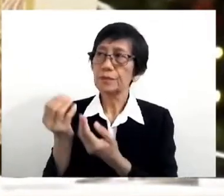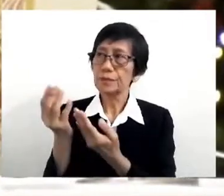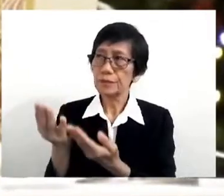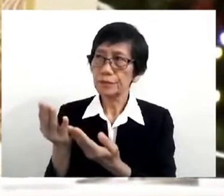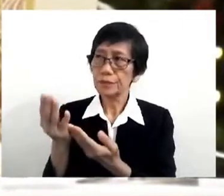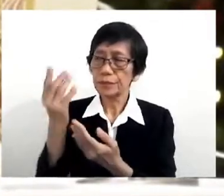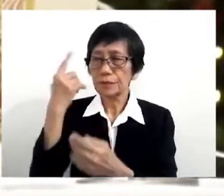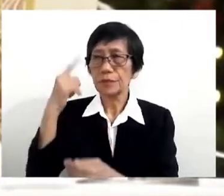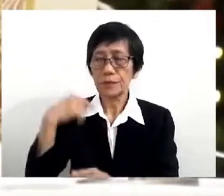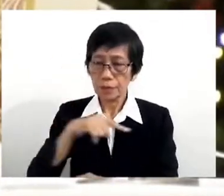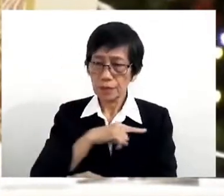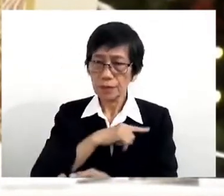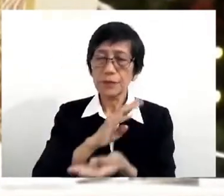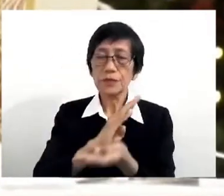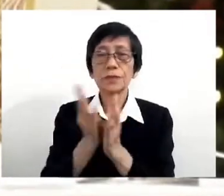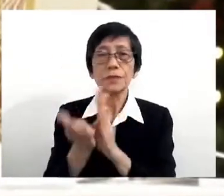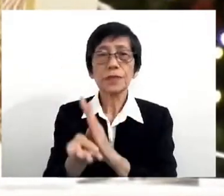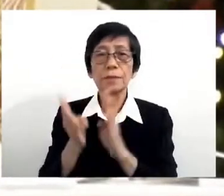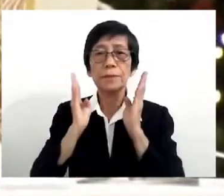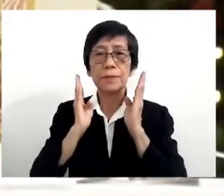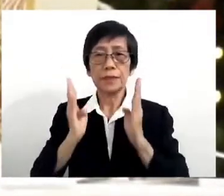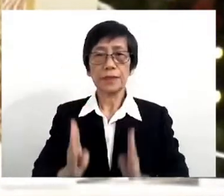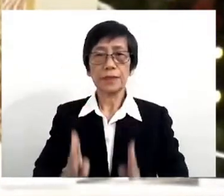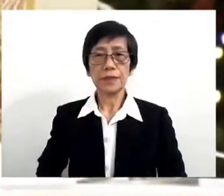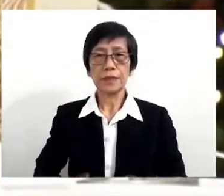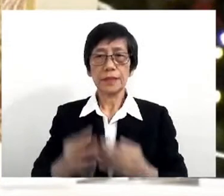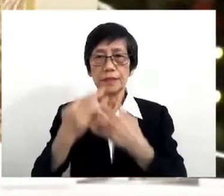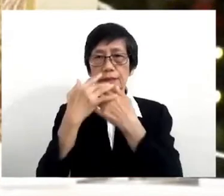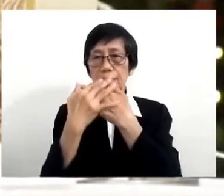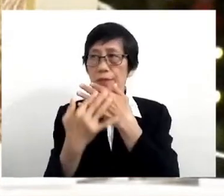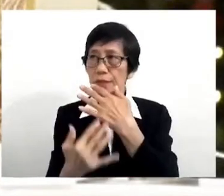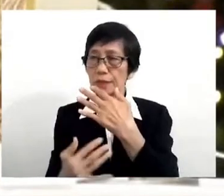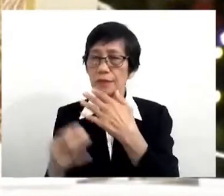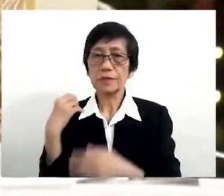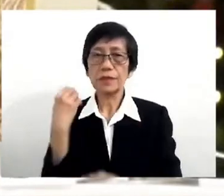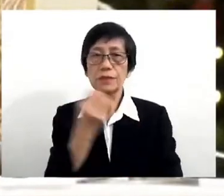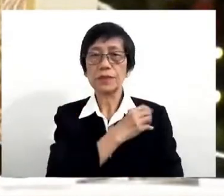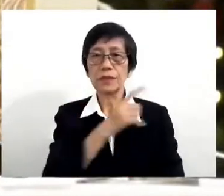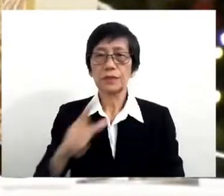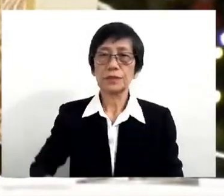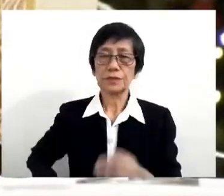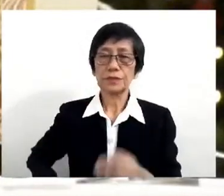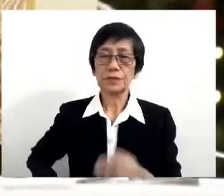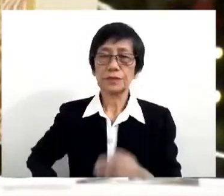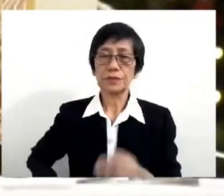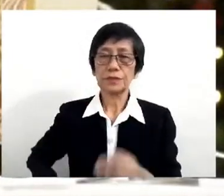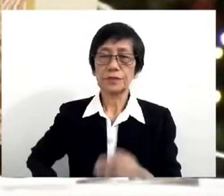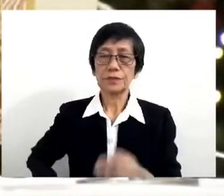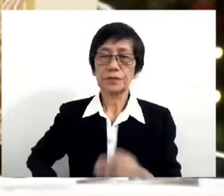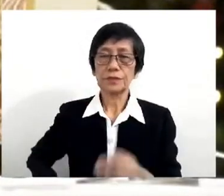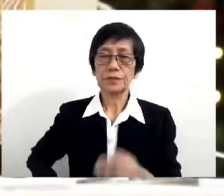amin ay maging katawan at dugo ng aming Panginoong Hesukristo.